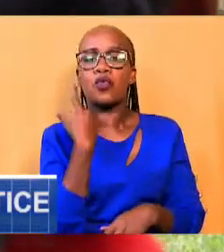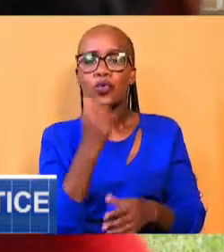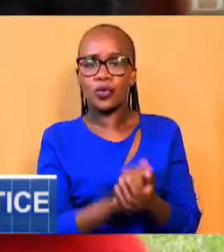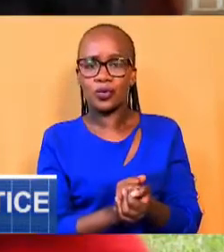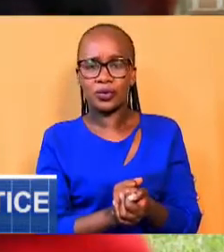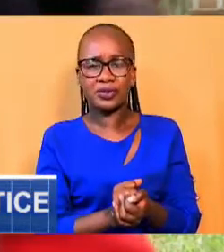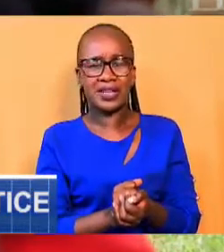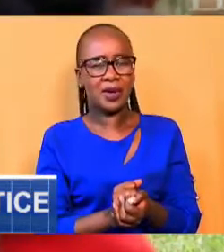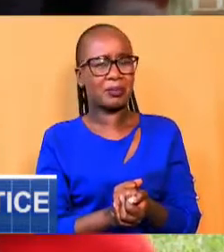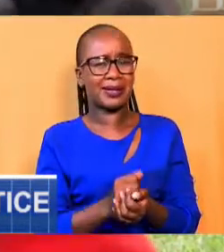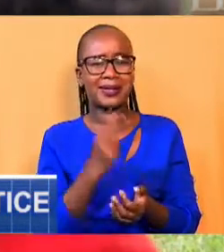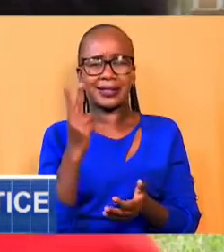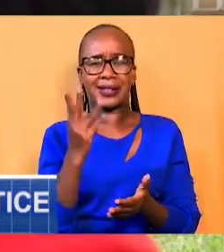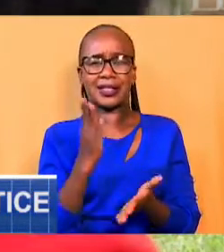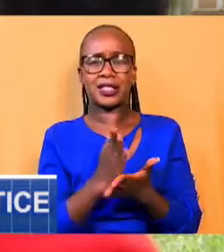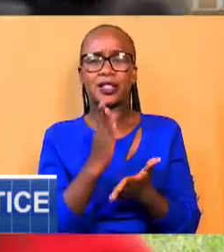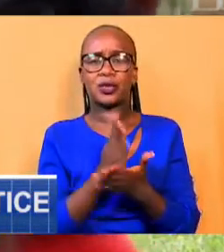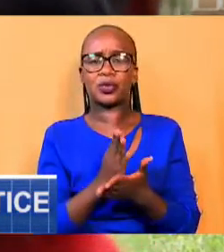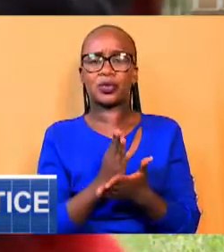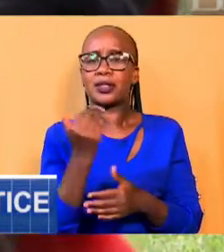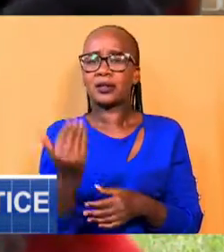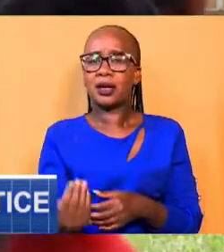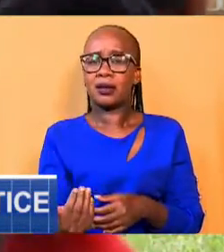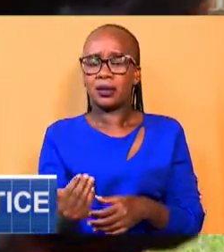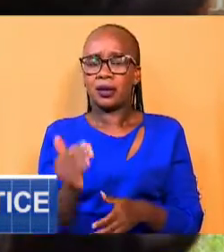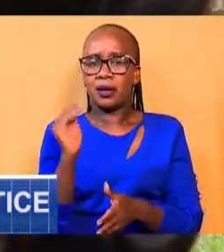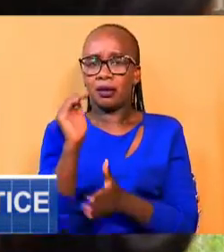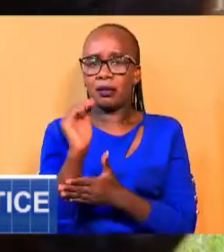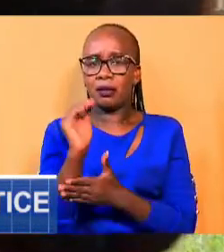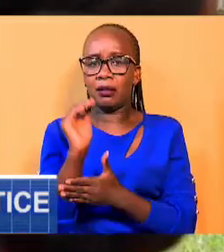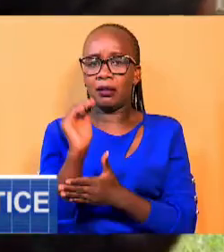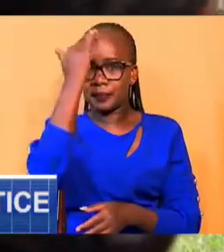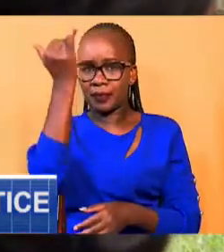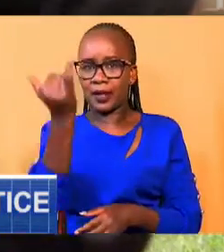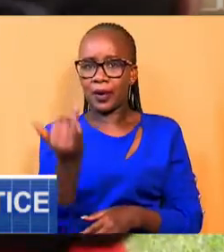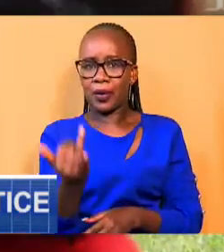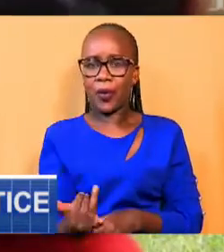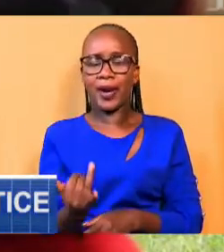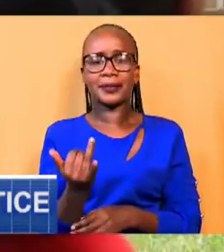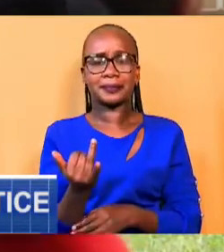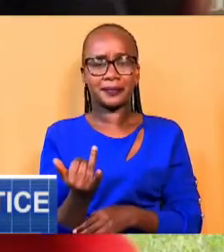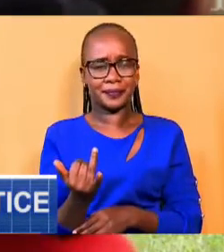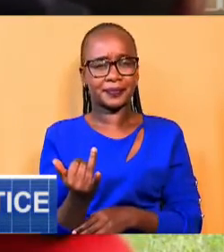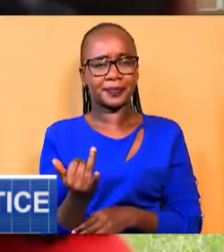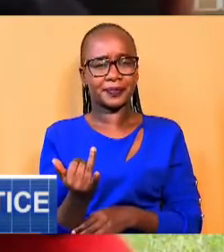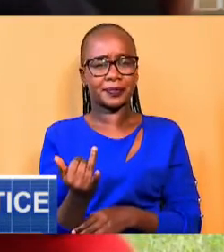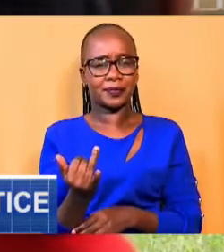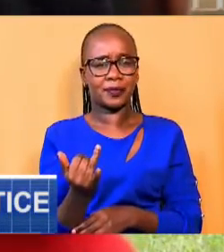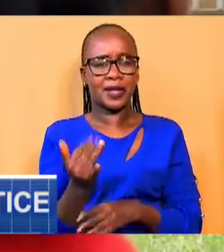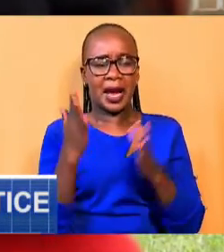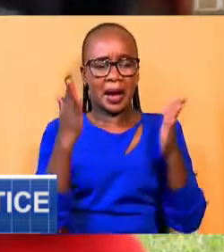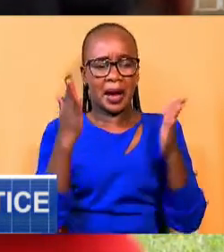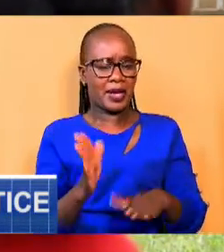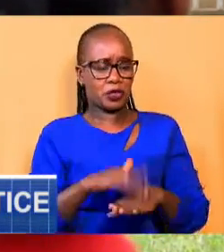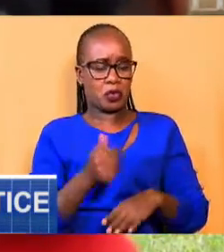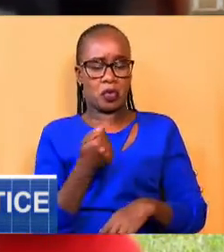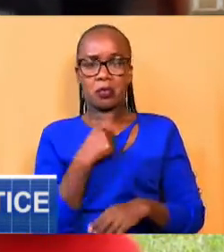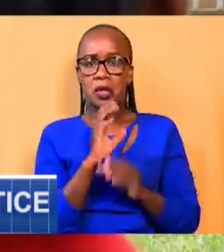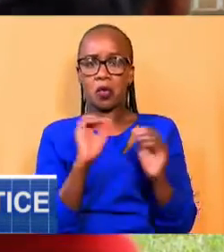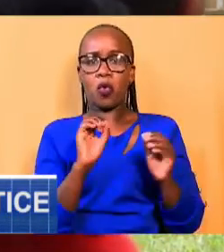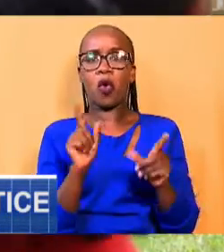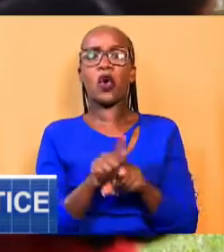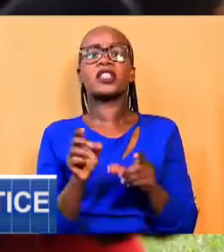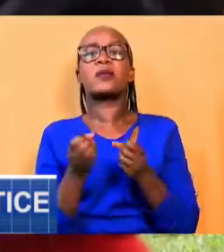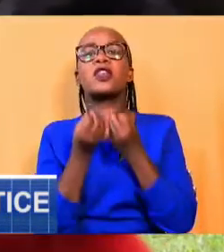wakaniambia. So nikaona najua huyo mtoto, nikawauliza aje na kwa nini hakuna mtu alikuja kuniita